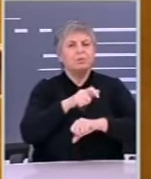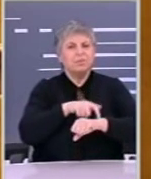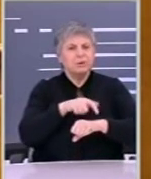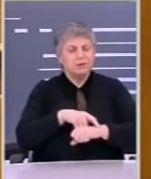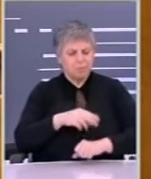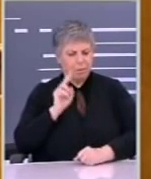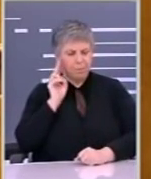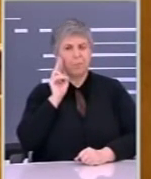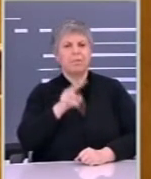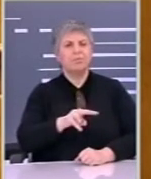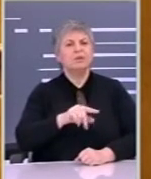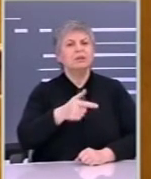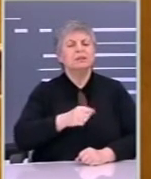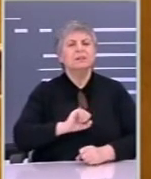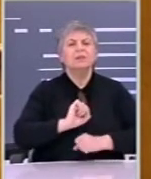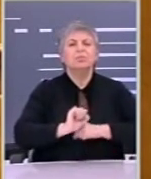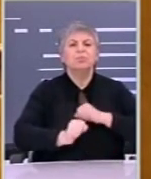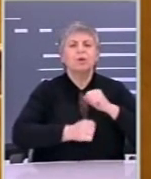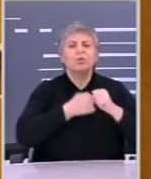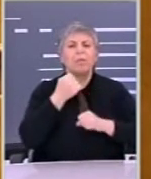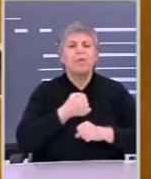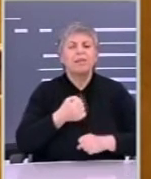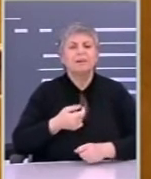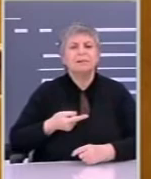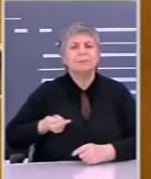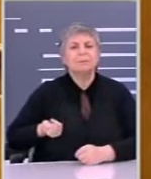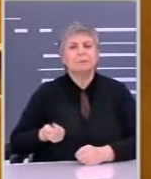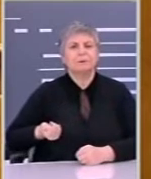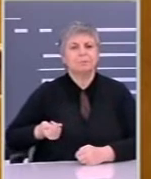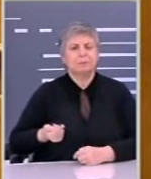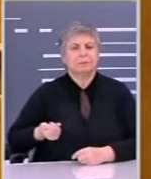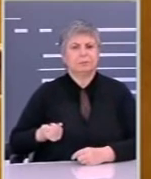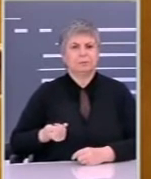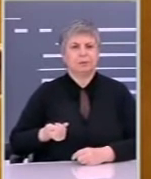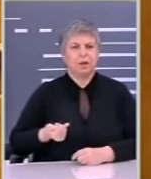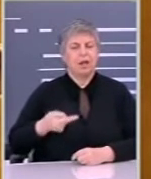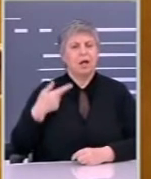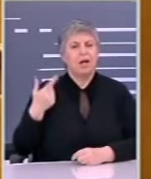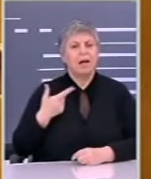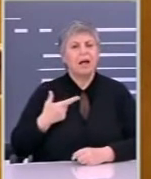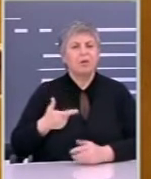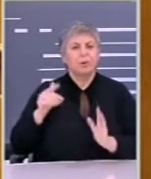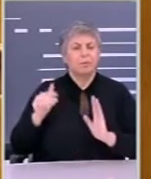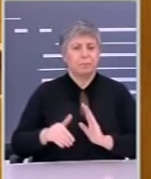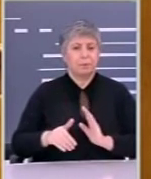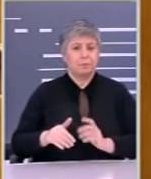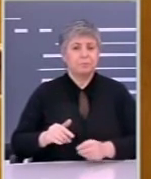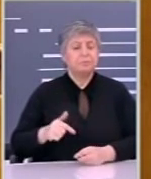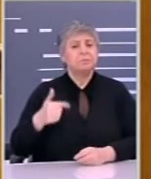μιας προσπάθειας που εκ των πραγμάτων, από ό,τι ακούμε από παντού, τουλάχιστον προσπαθεί